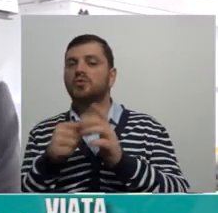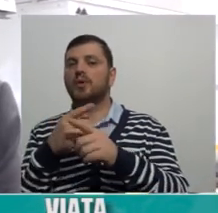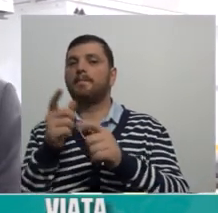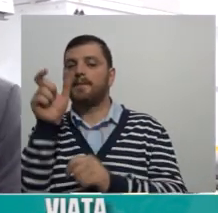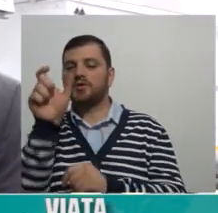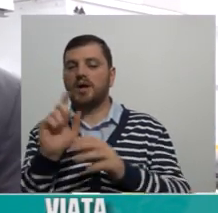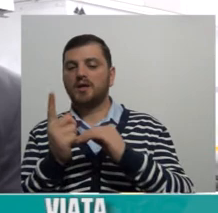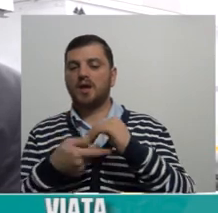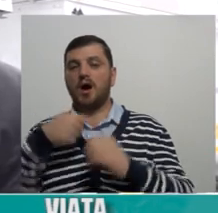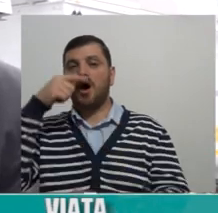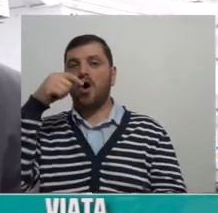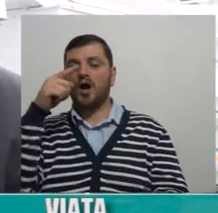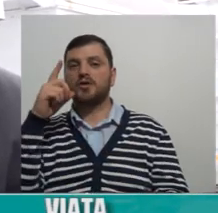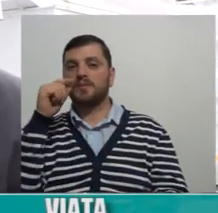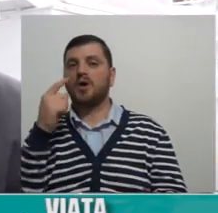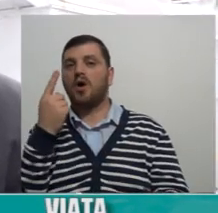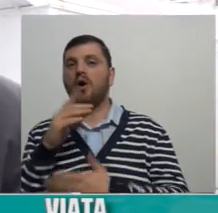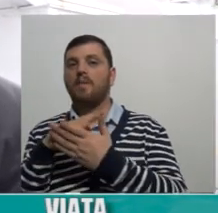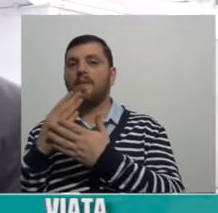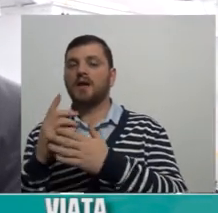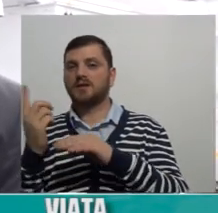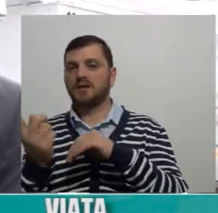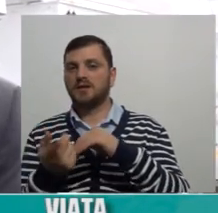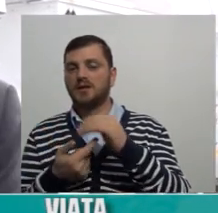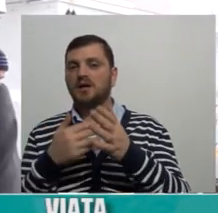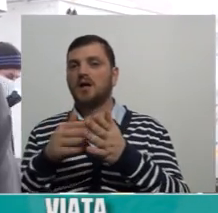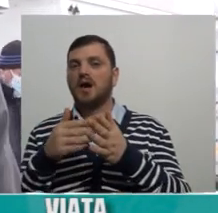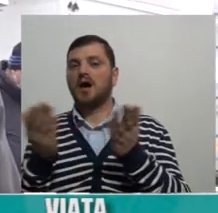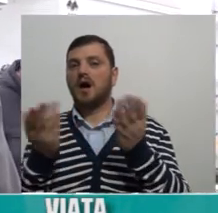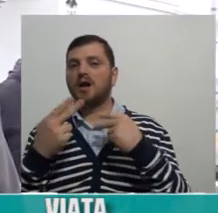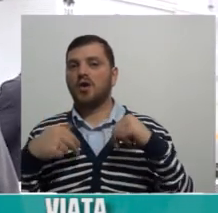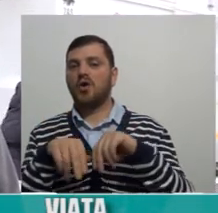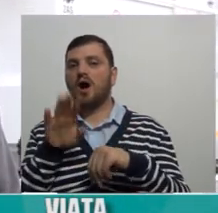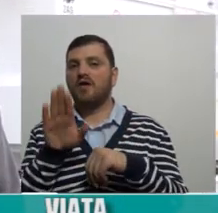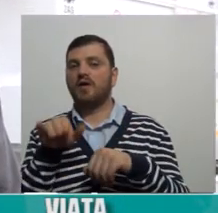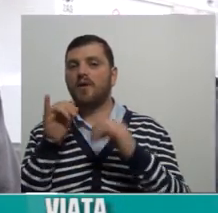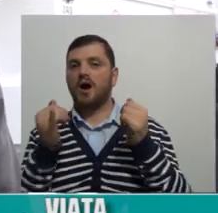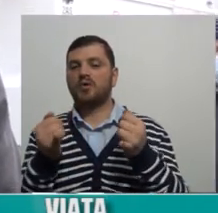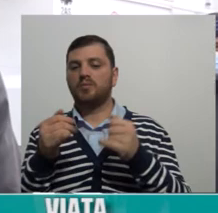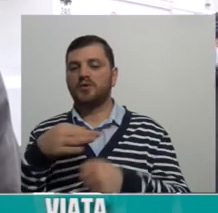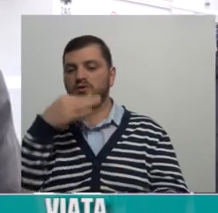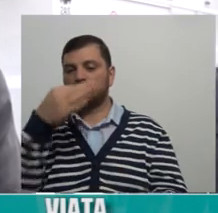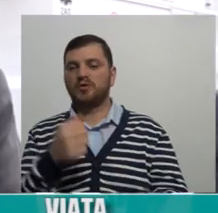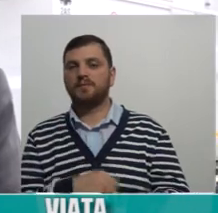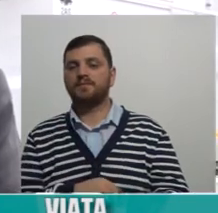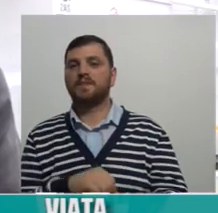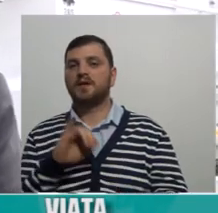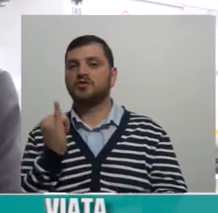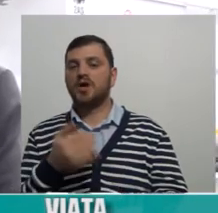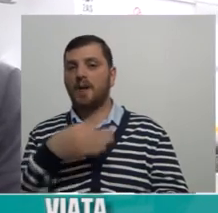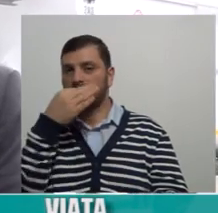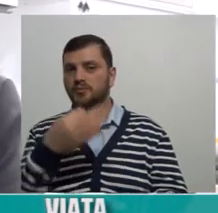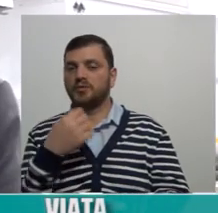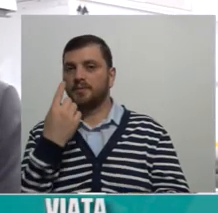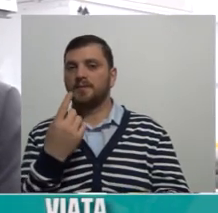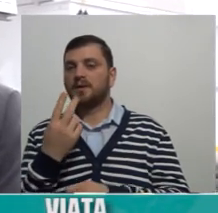și cetățenii din Pitești, legat de o parte din investiții care le avem în derulare. Și am zis